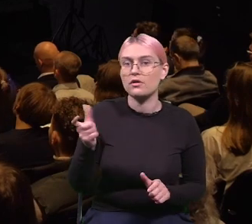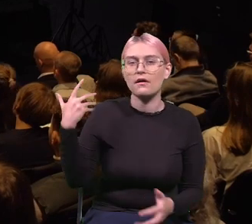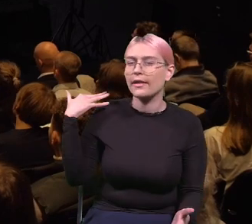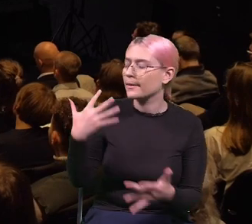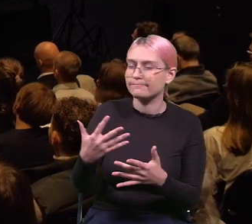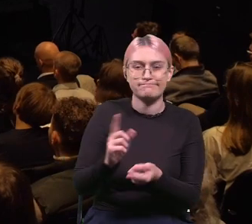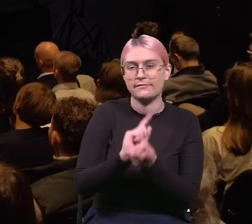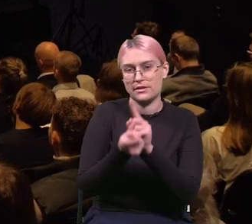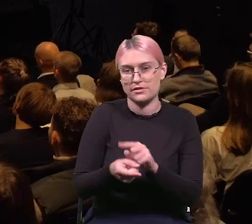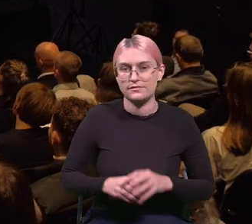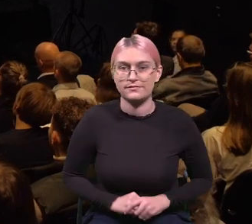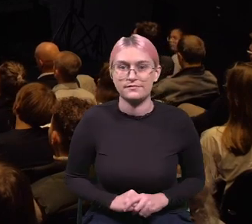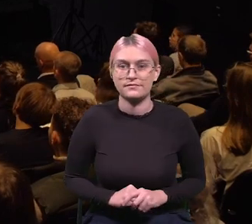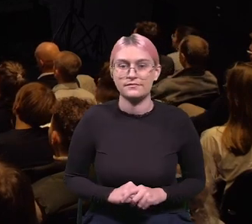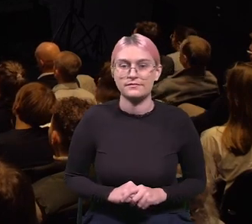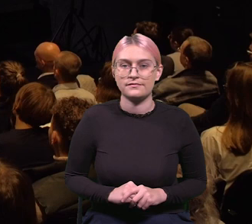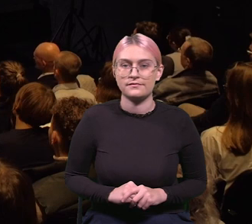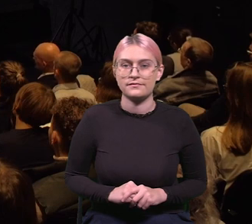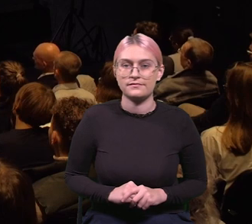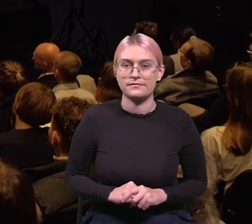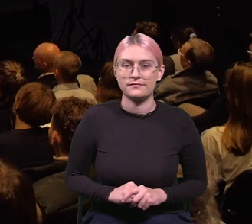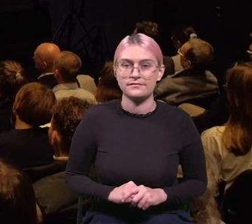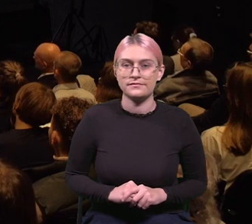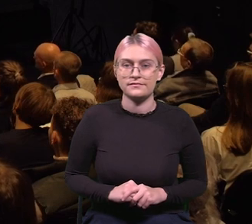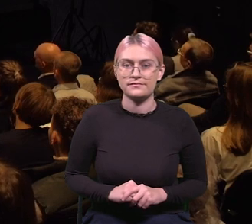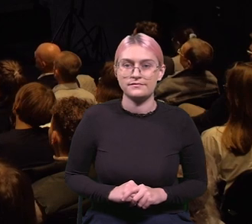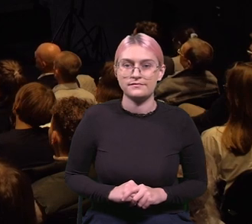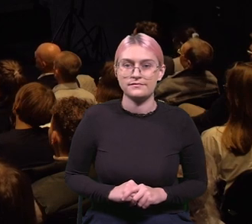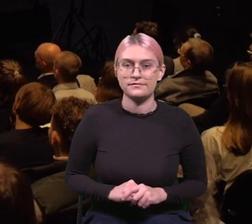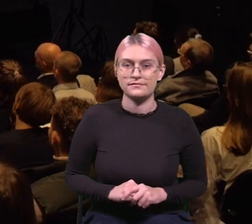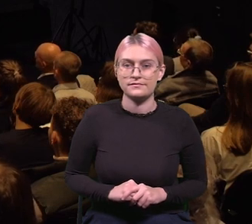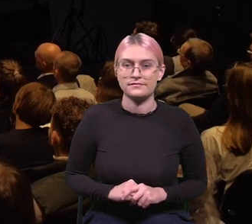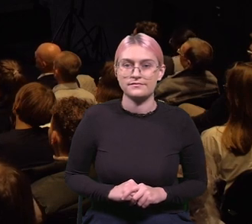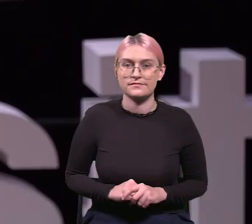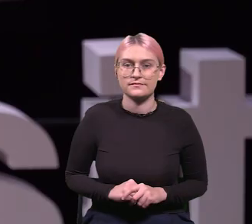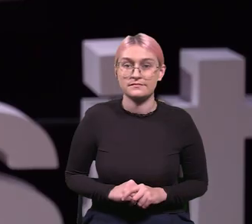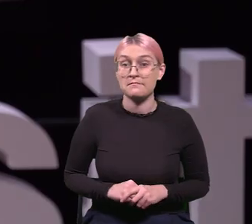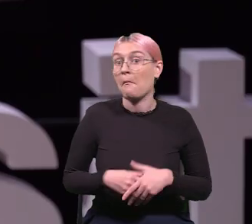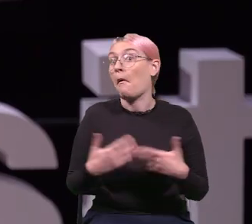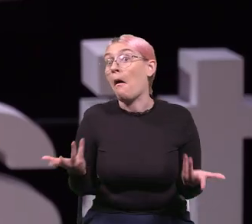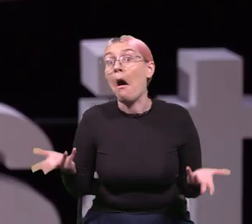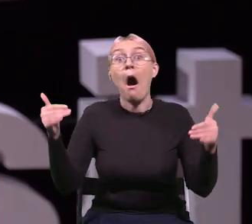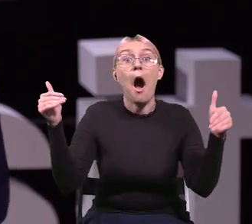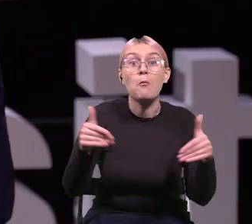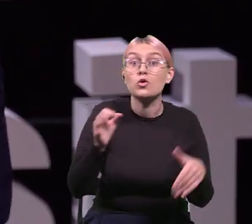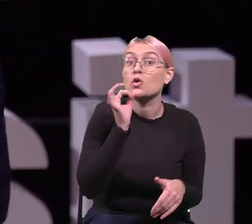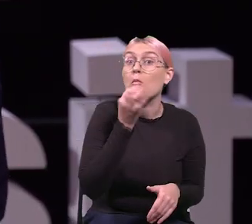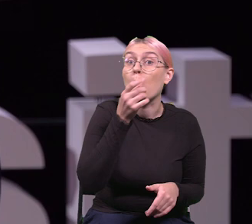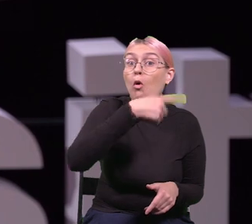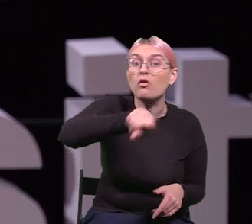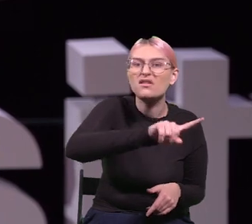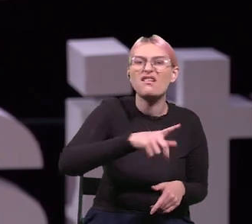No właśnie, ale może po prostu jest tak, że ci młodzi ludzie to są jacyś leniwi, nie chce im się pracować. Otóż